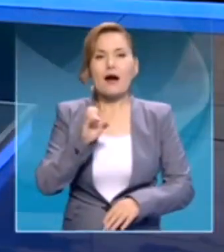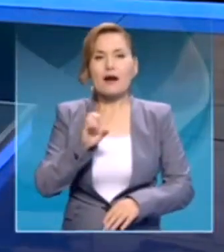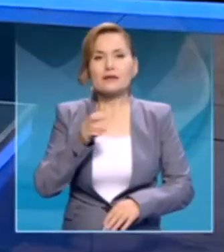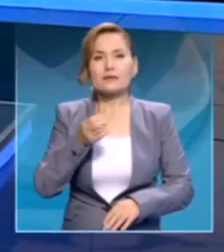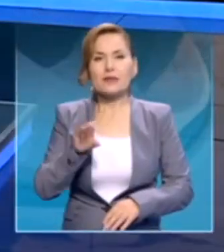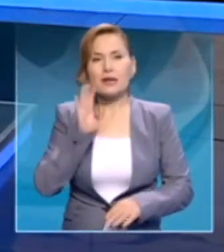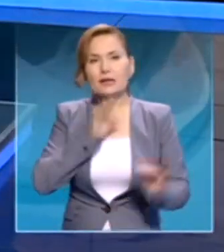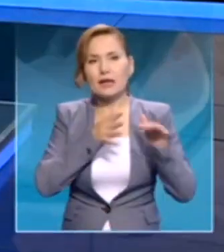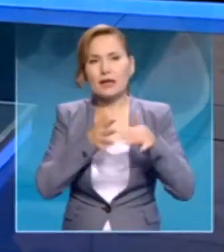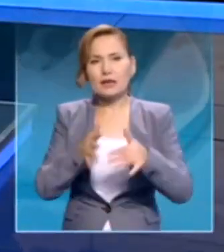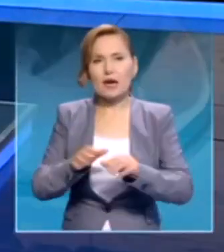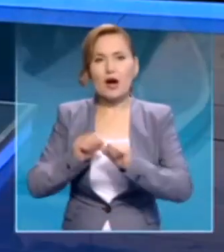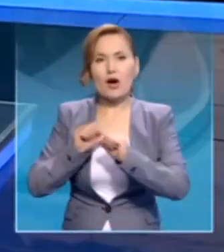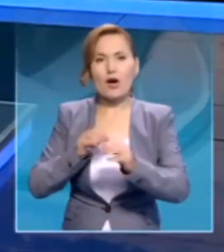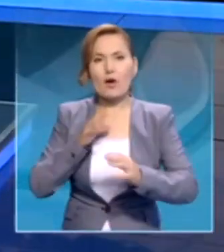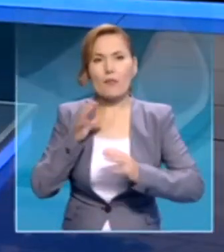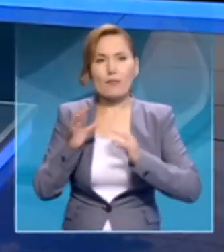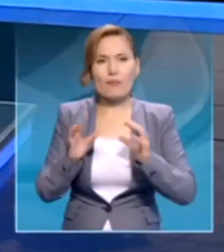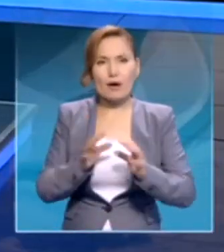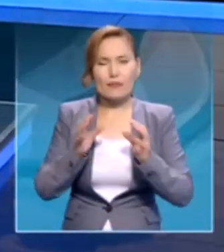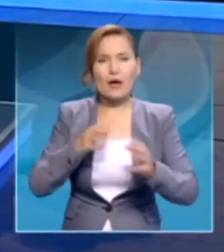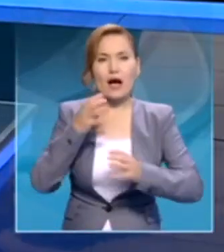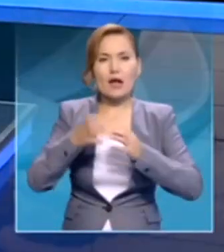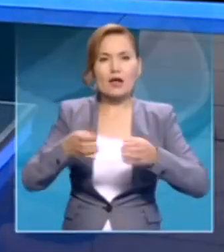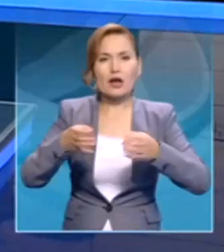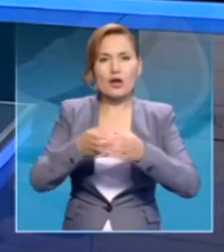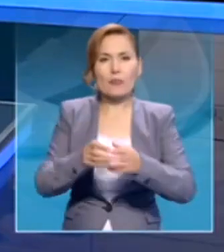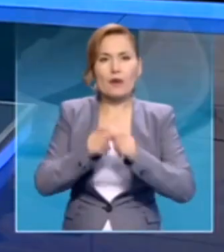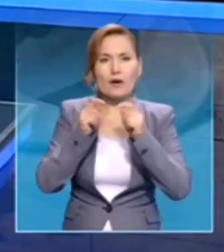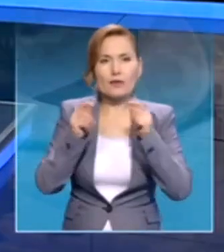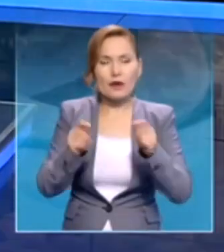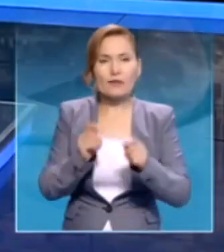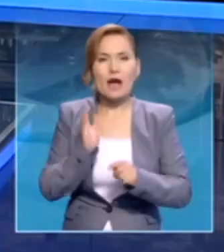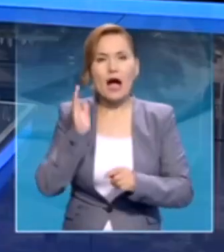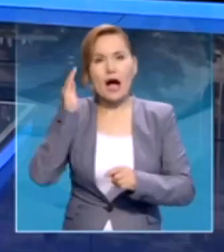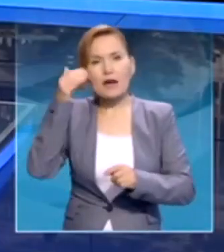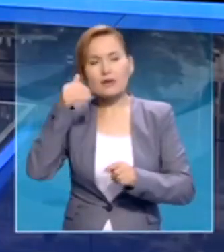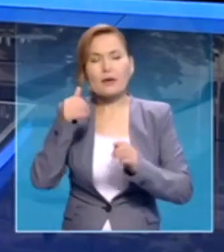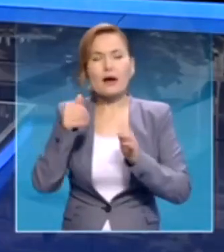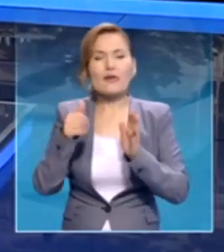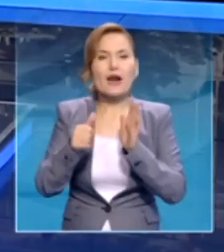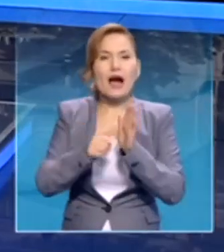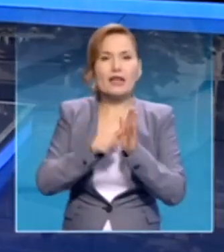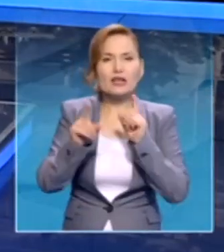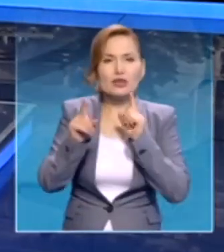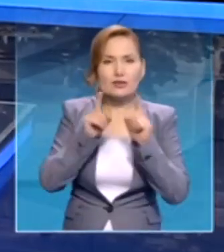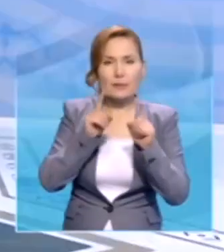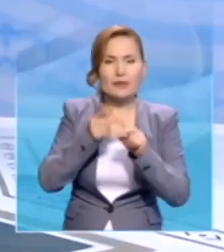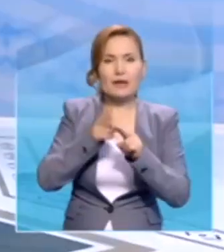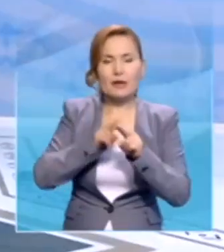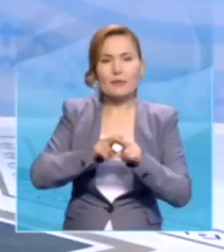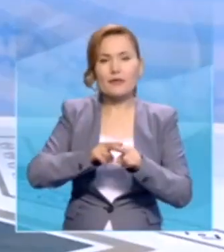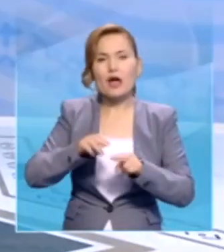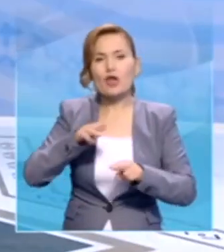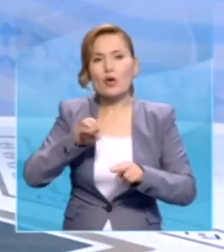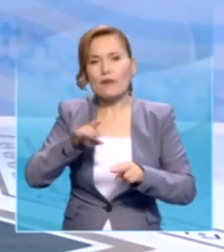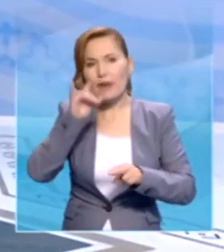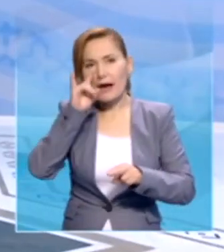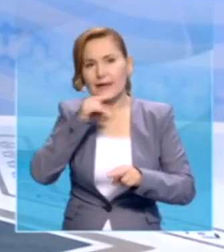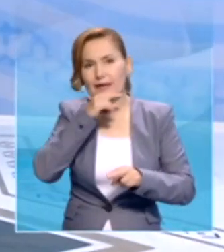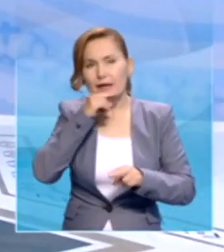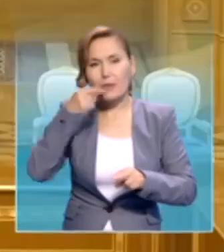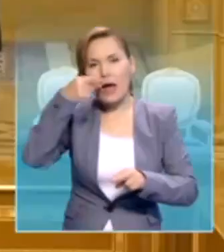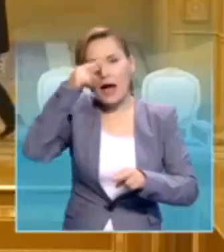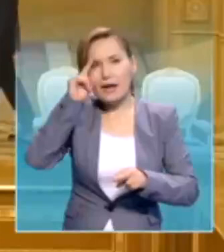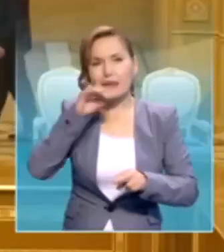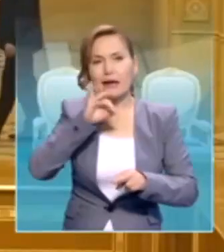Каспий теңізін қорғайтын халықаралық ұйым құрылуы мүмкін. Ашхабатта өткен 6-шы Каспий саммитінде президент Қасым-Жомарт Тоқаев Қазақстан, Ресей, Әзірбайжан, Иран